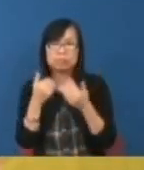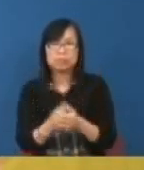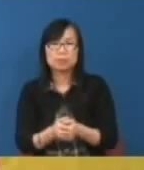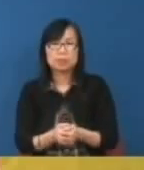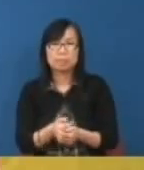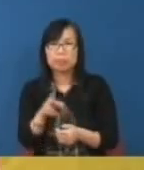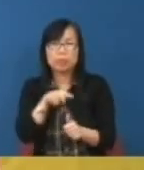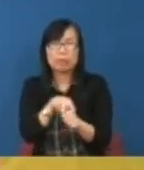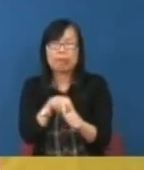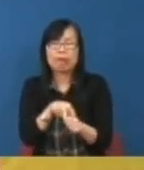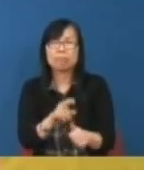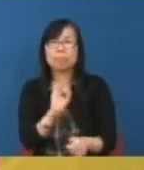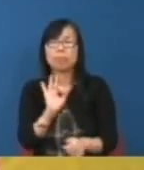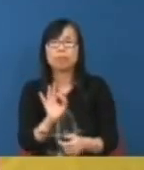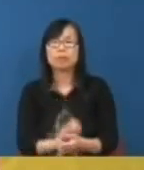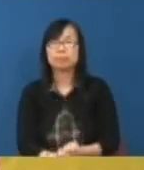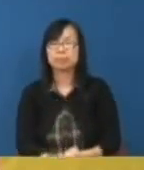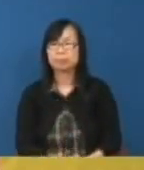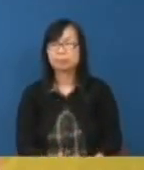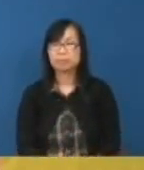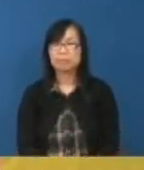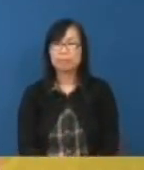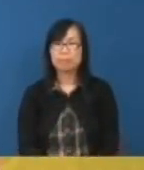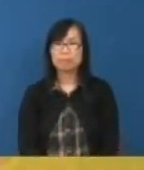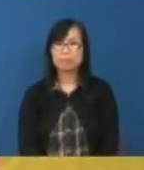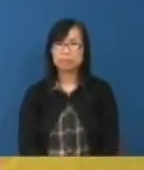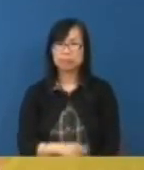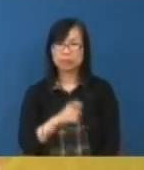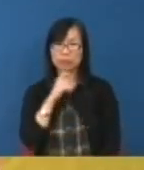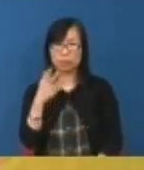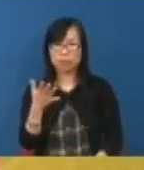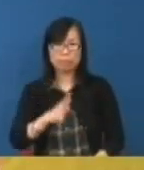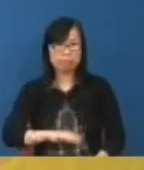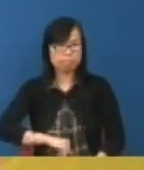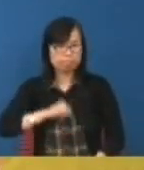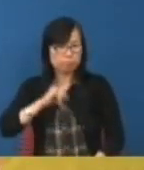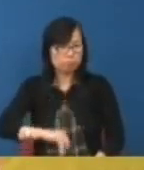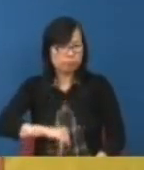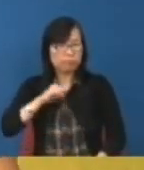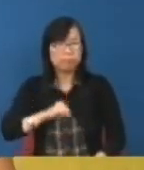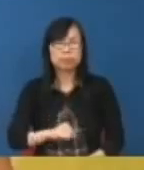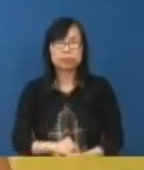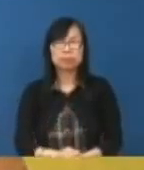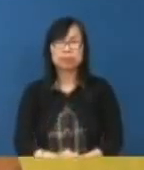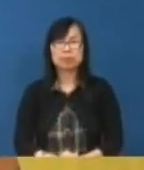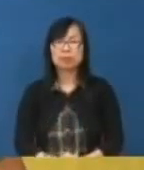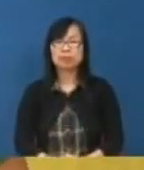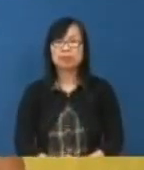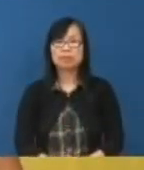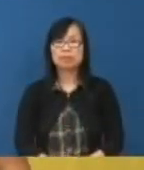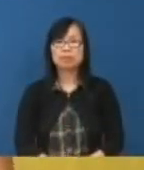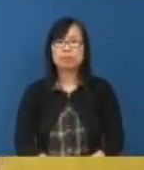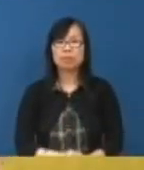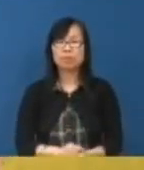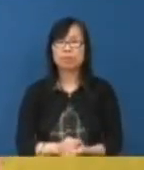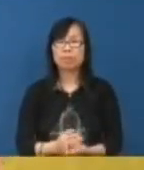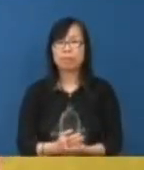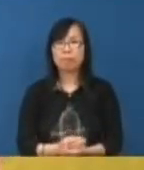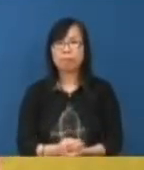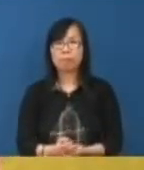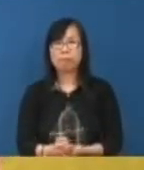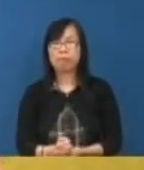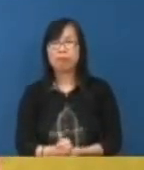人奶喉。咁但係我諗大家有一樣嘢其實都好唔滿意嘅，就係話喂，即係好大程度上即